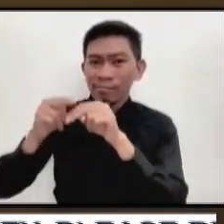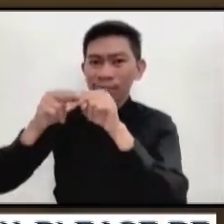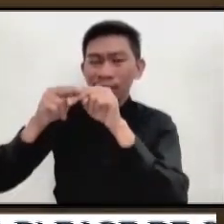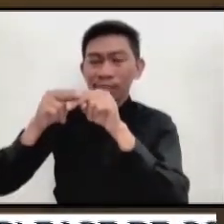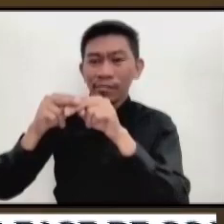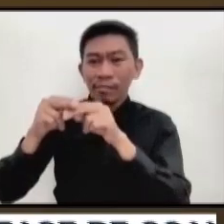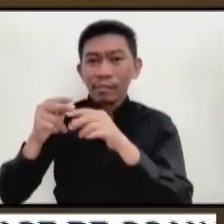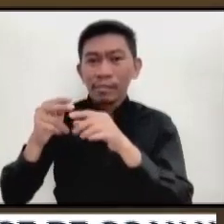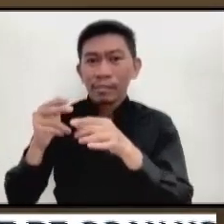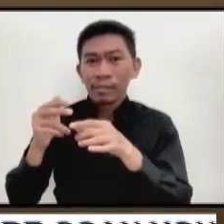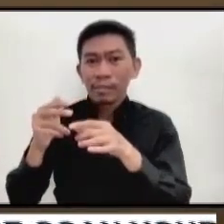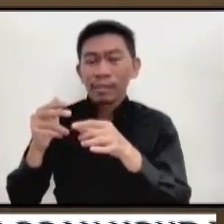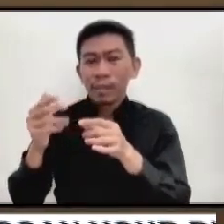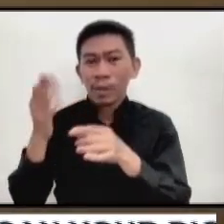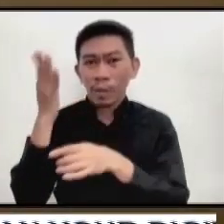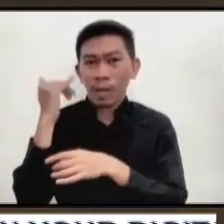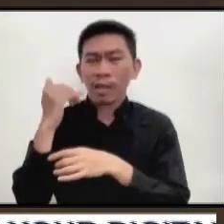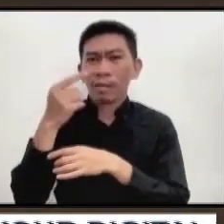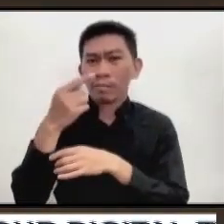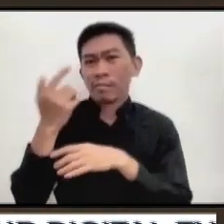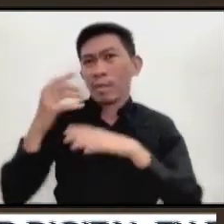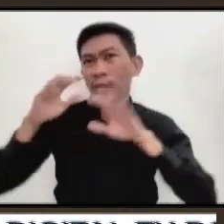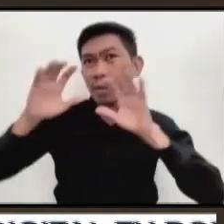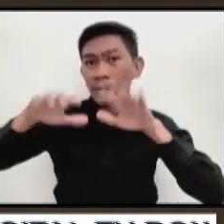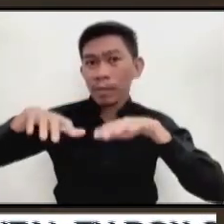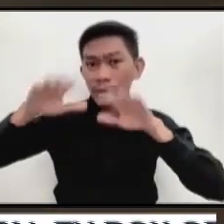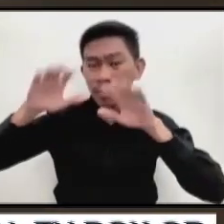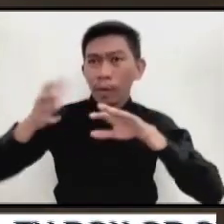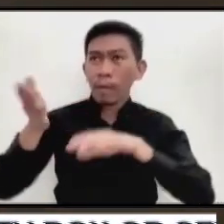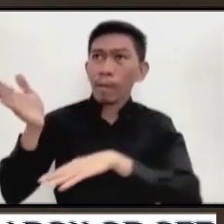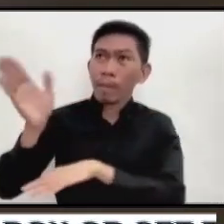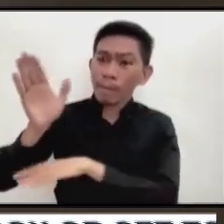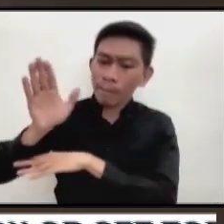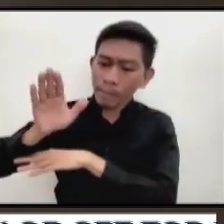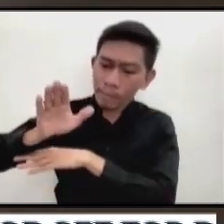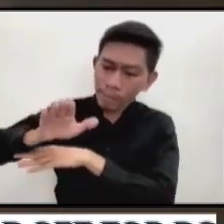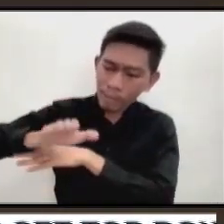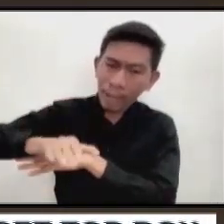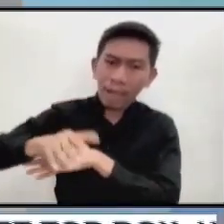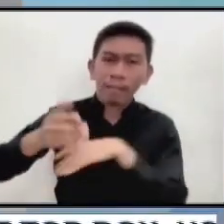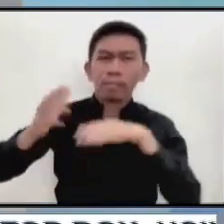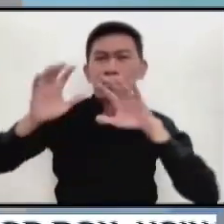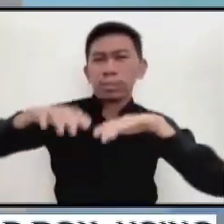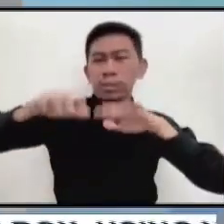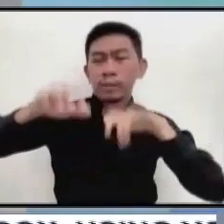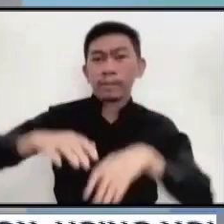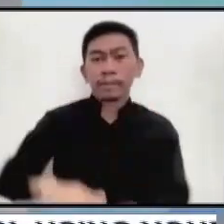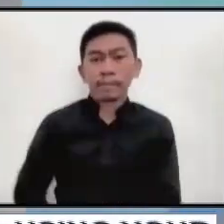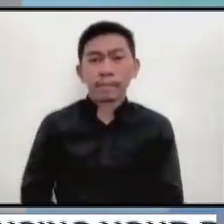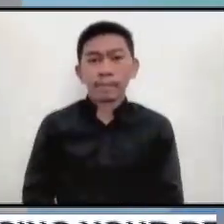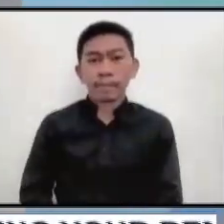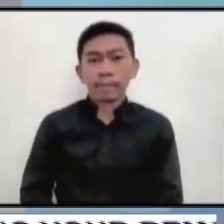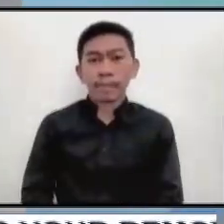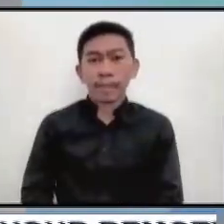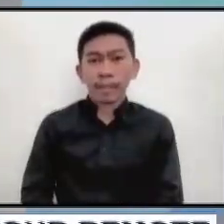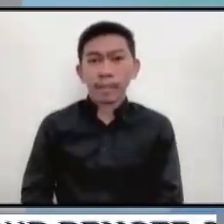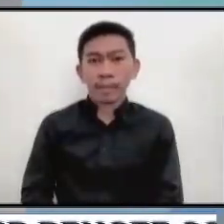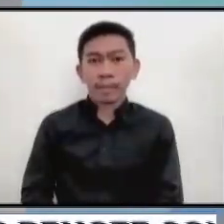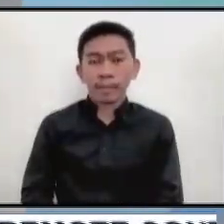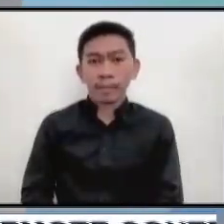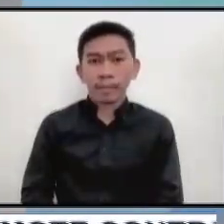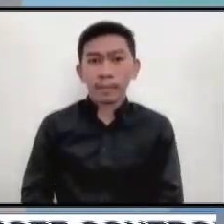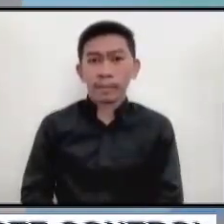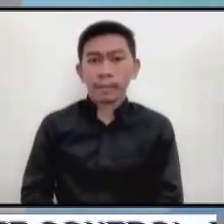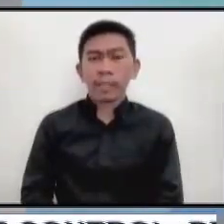hindi maganda ang panahon, usually in the afternoon activity. Okay, Gov, paano po yung mga nasa malalayong